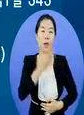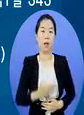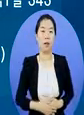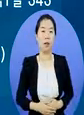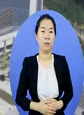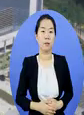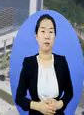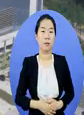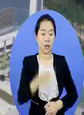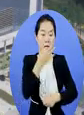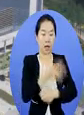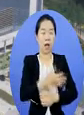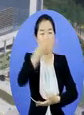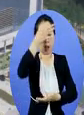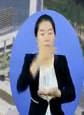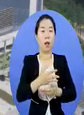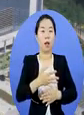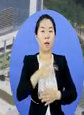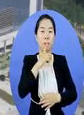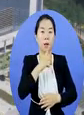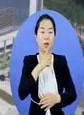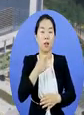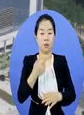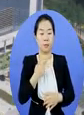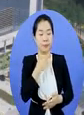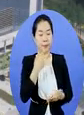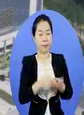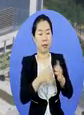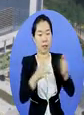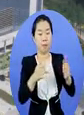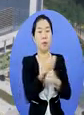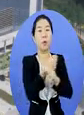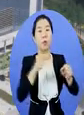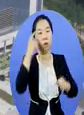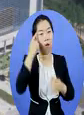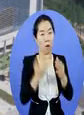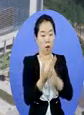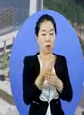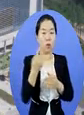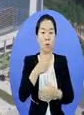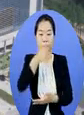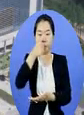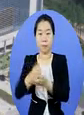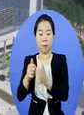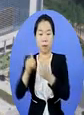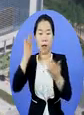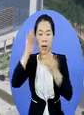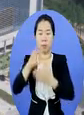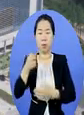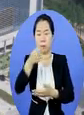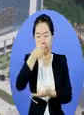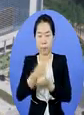있습니다. 간단한 사과의 말 한마디가 피해자에게는 용서의 마음을 들게 하고 가해자에게는 이후 같은